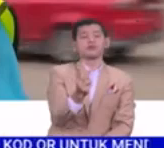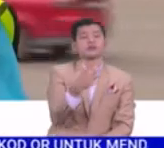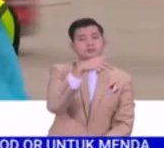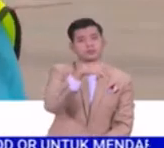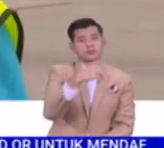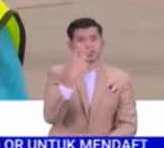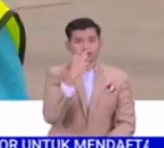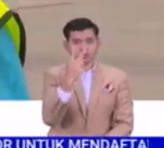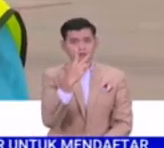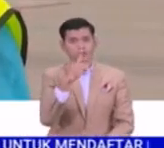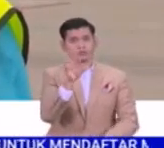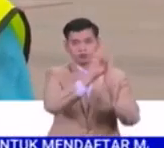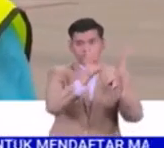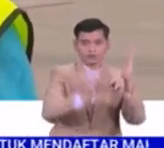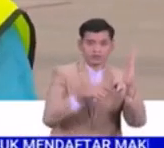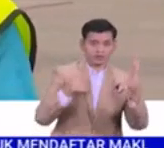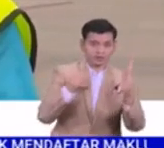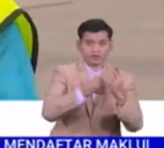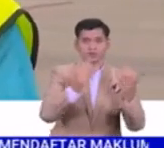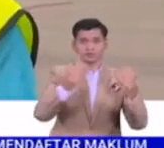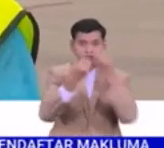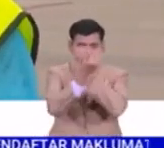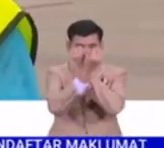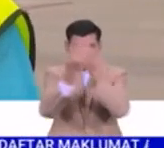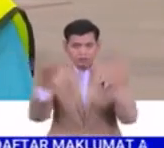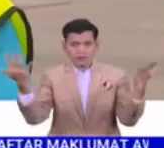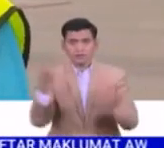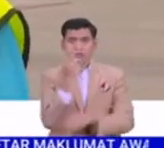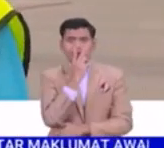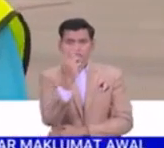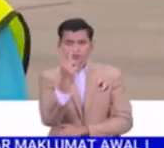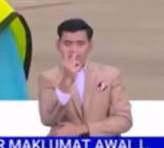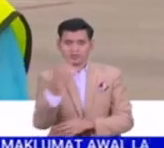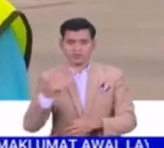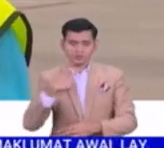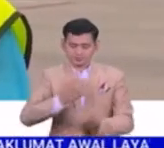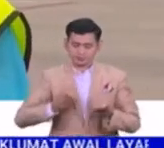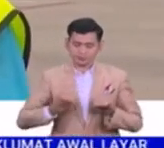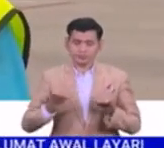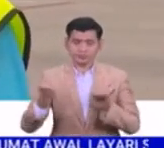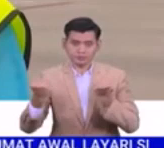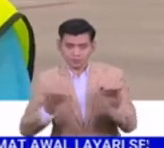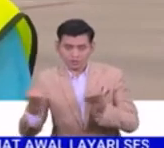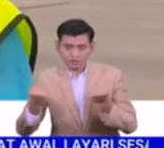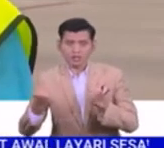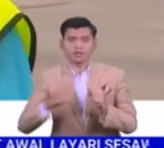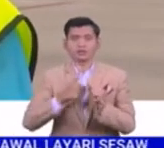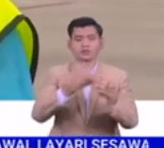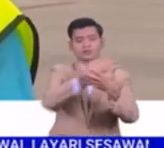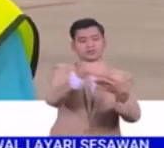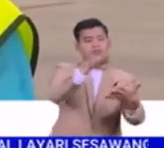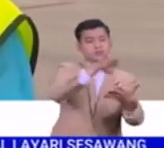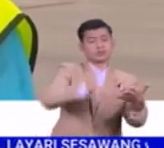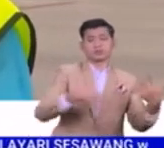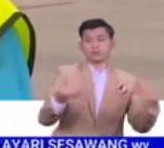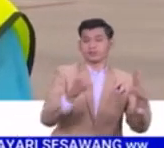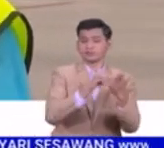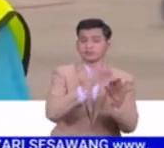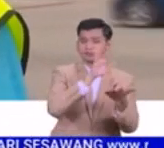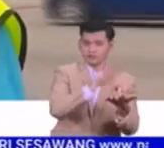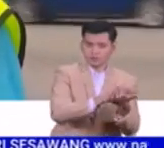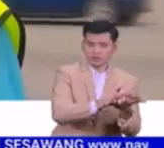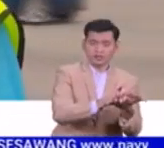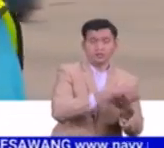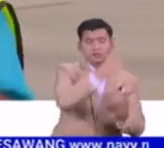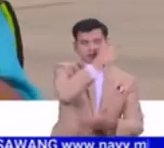telah konsesi keluarkan bagi memastikan perjalanan kita mengikut jadual yang telah ditetapkan oleh pihak konsesi. Itu amat penting Alia